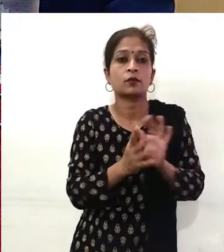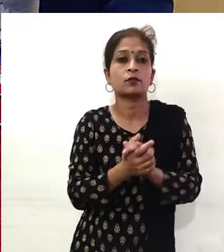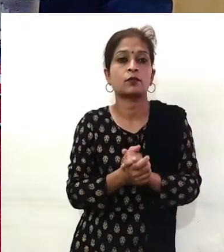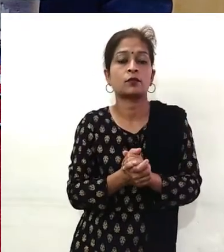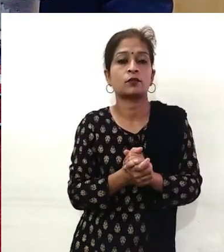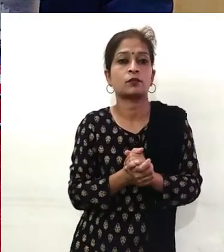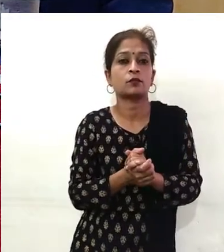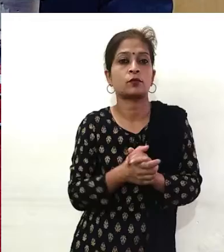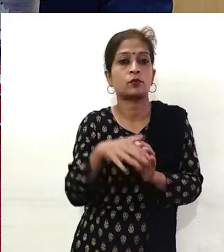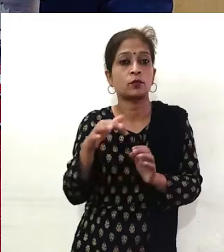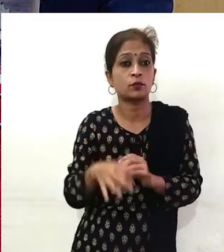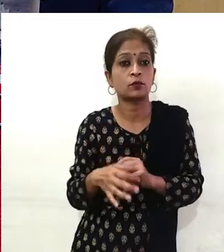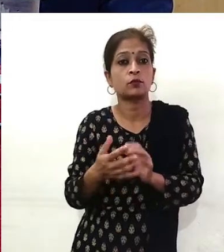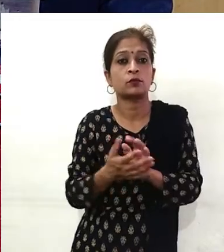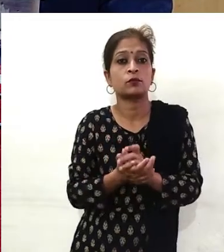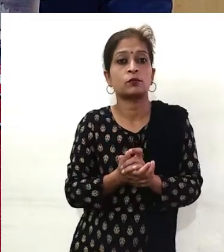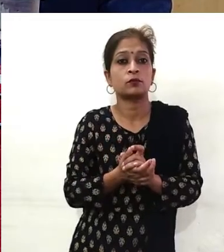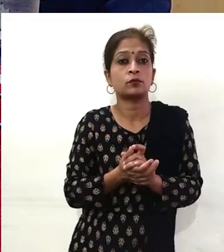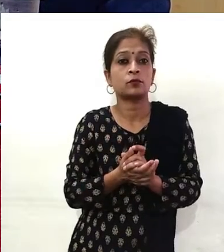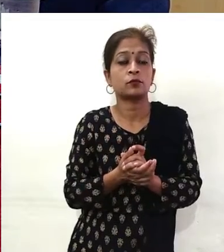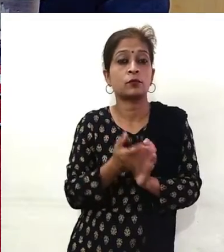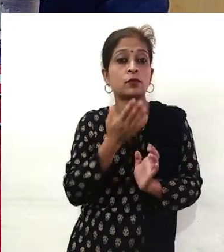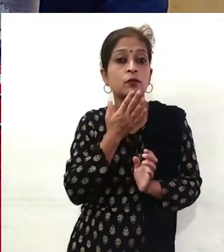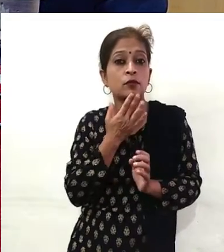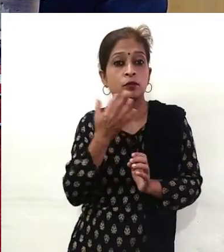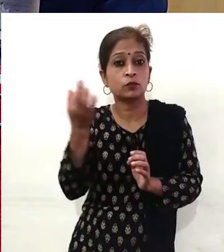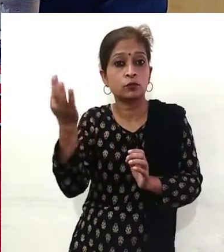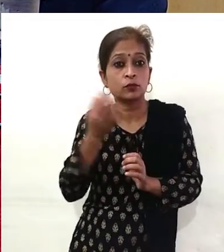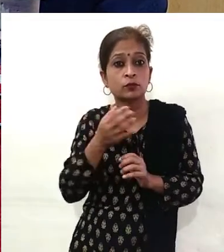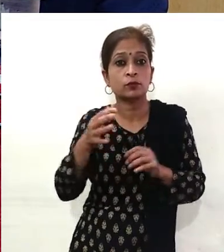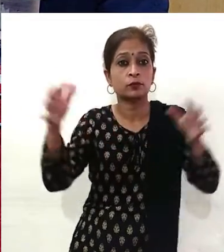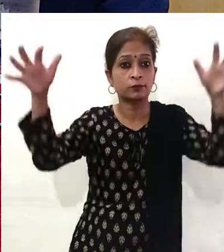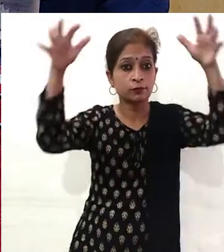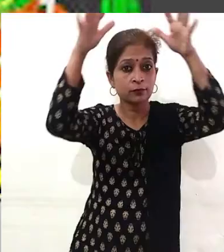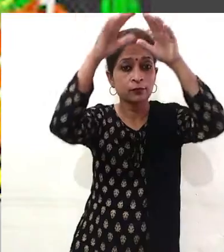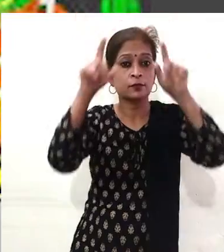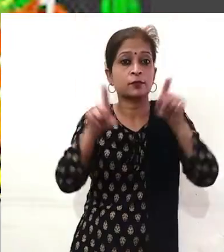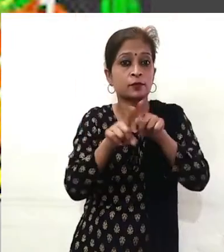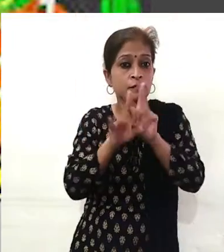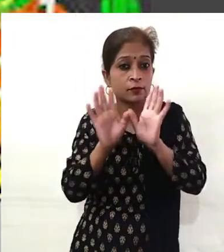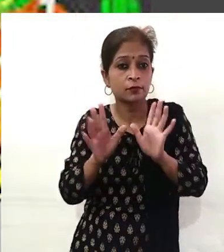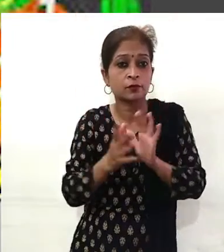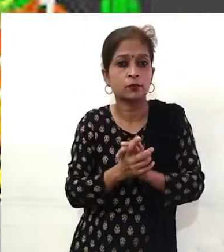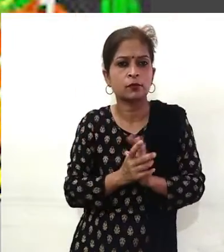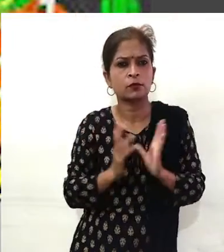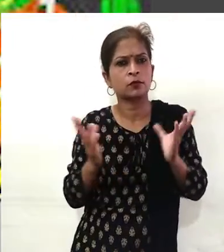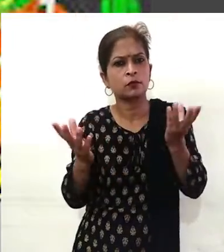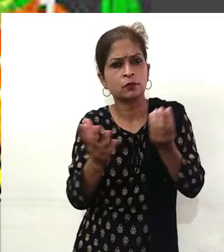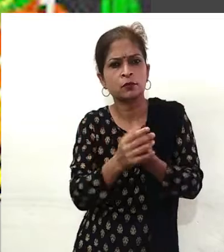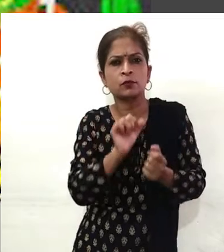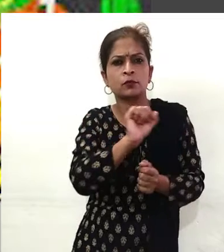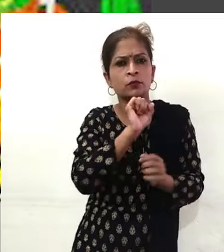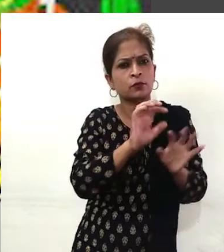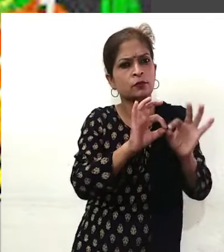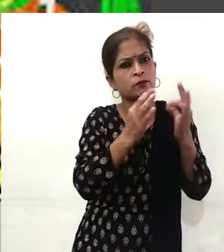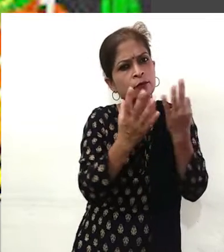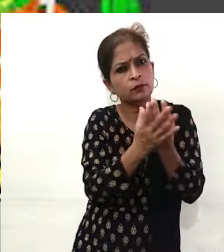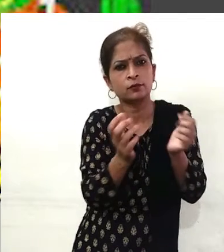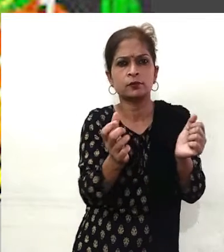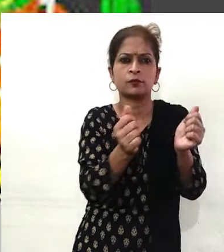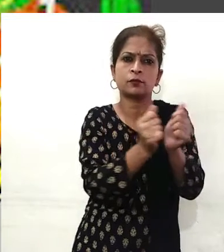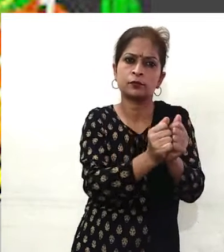रुचिरं संयुक्तम चाग्रजेन भद्राया वाम पार्श्वे। ये सारे के सारे अपने परिवार के